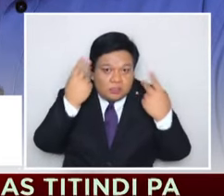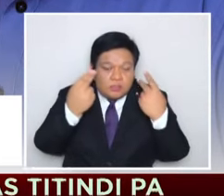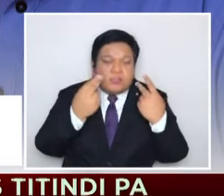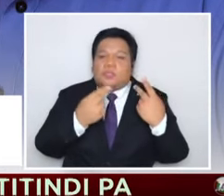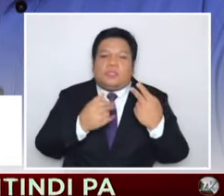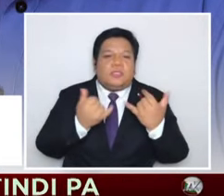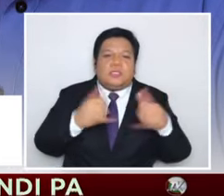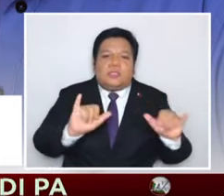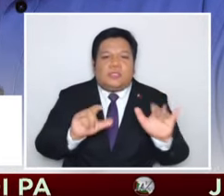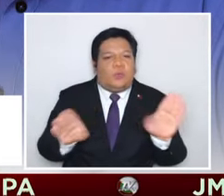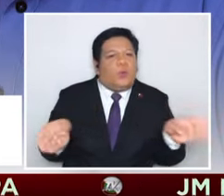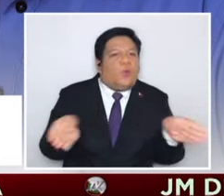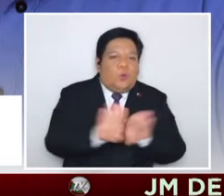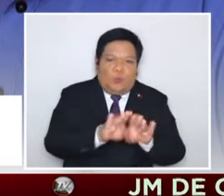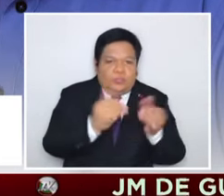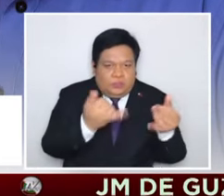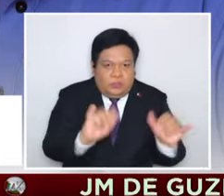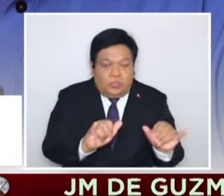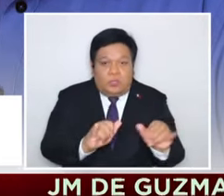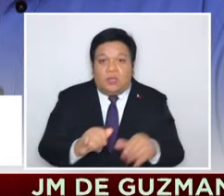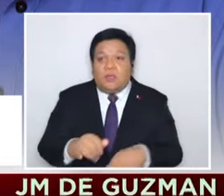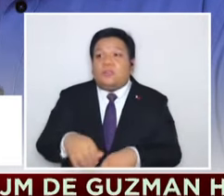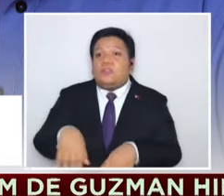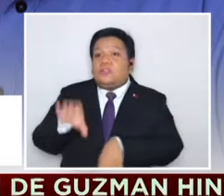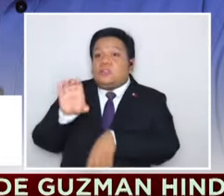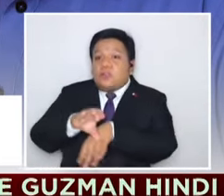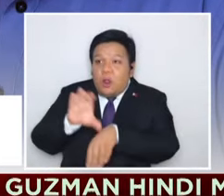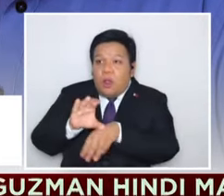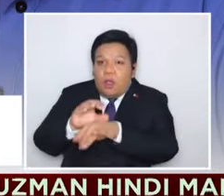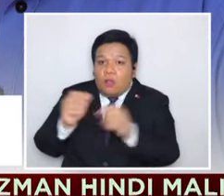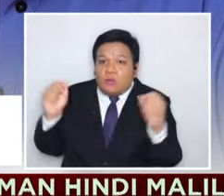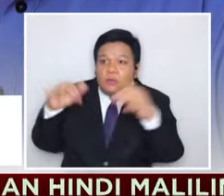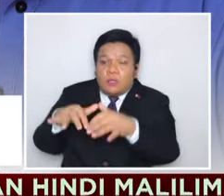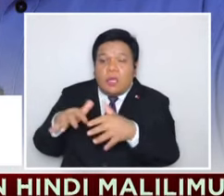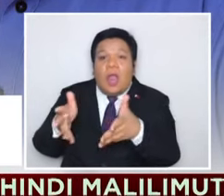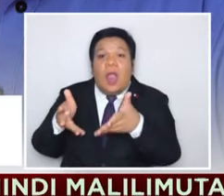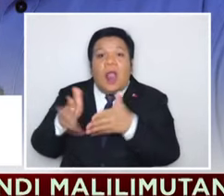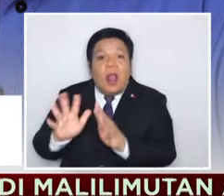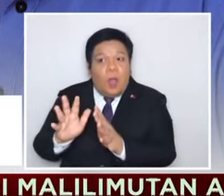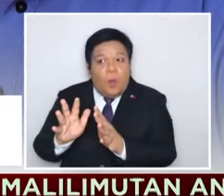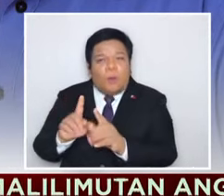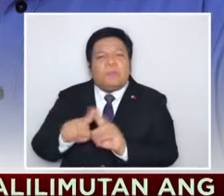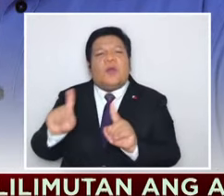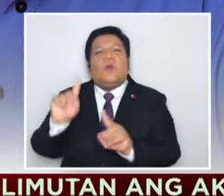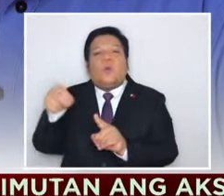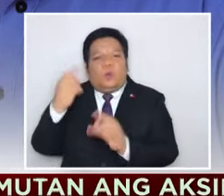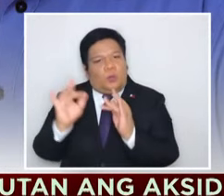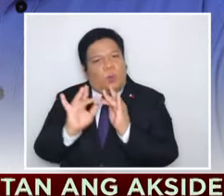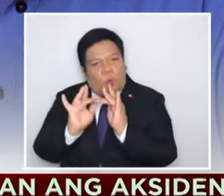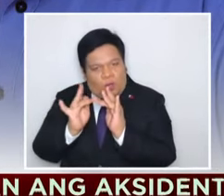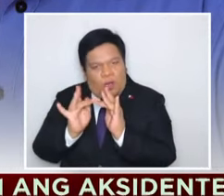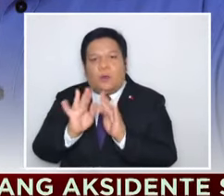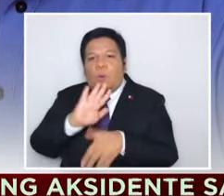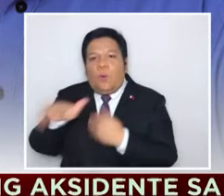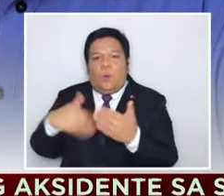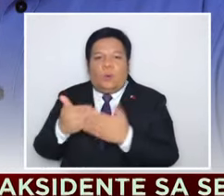parlor. Samantalang mga religious services ay papayagan, pero talaga namang online ho ngayon ang mga religious